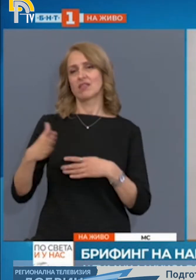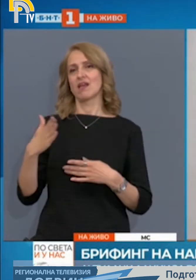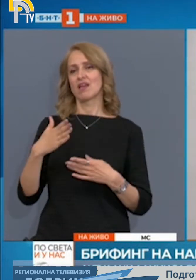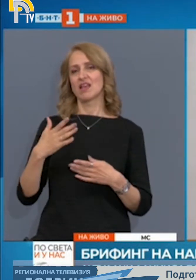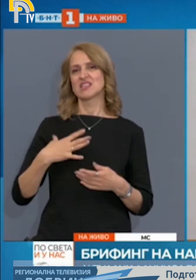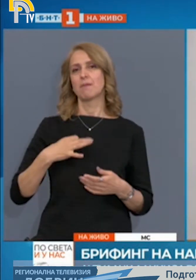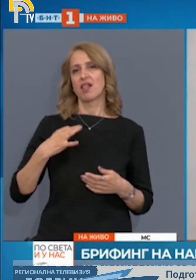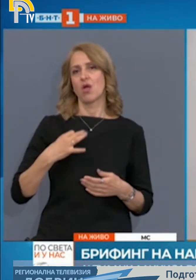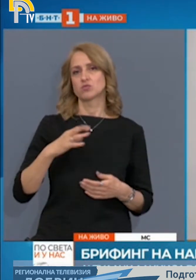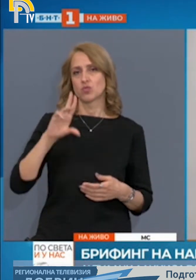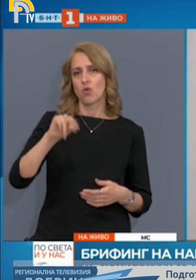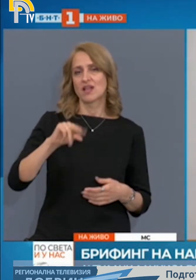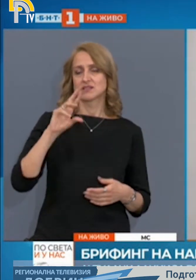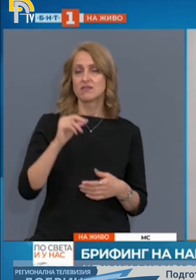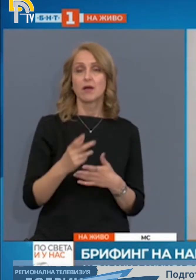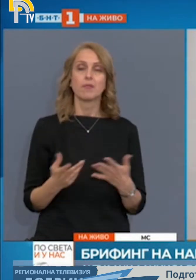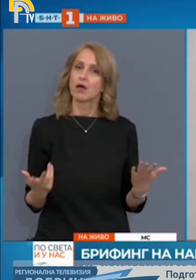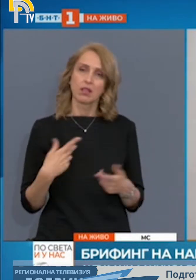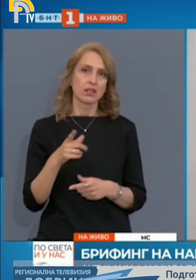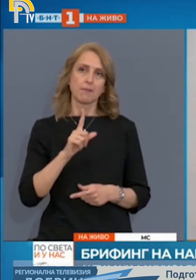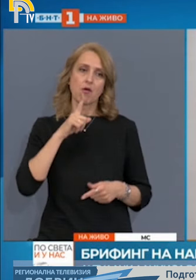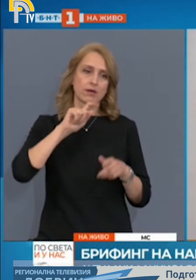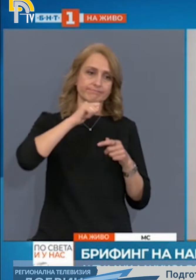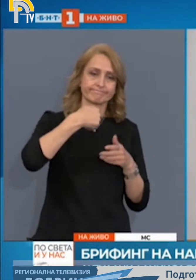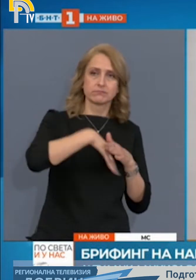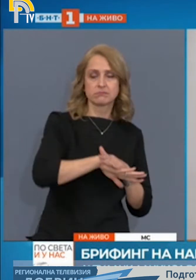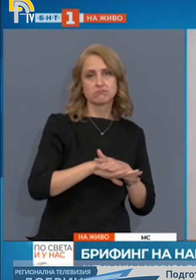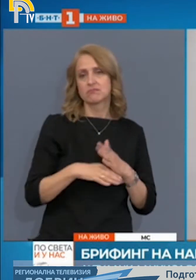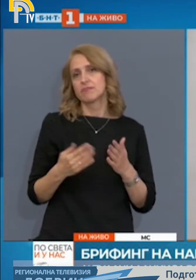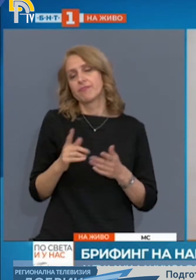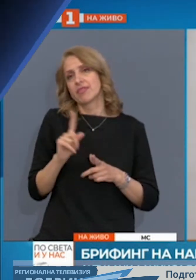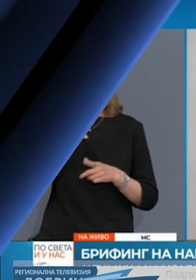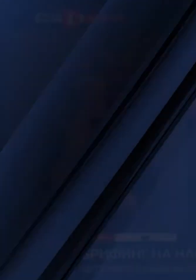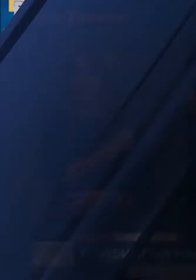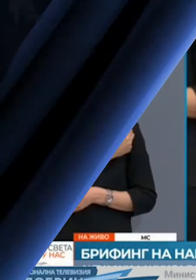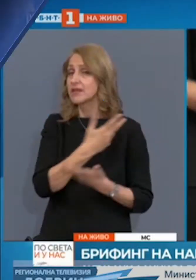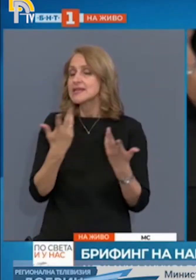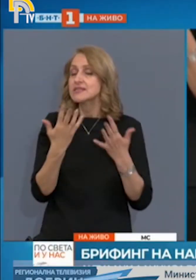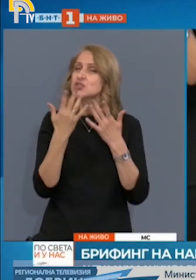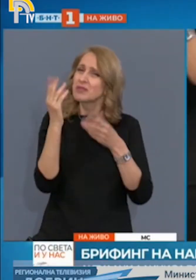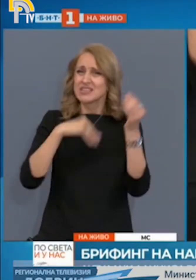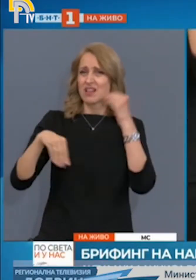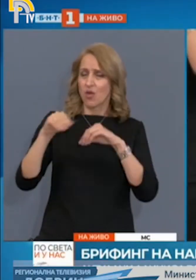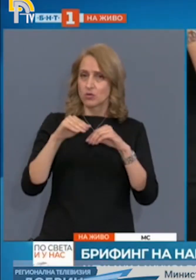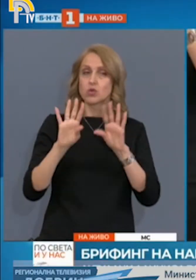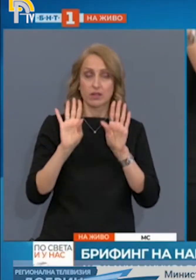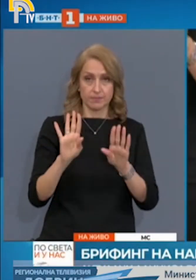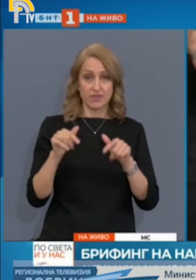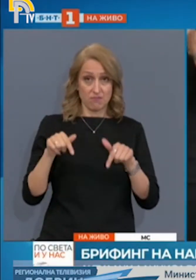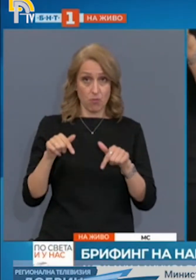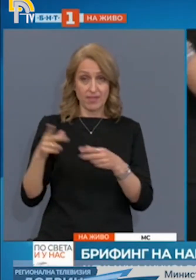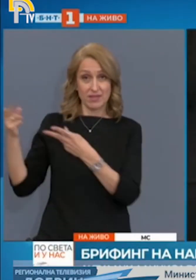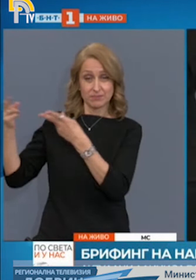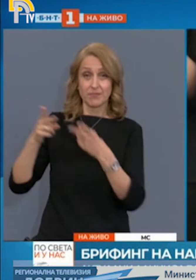лош вестител, аз не мога да спестя факти. Към момента в страната са доставени